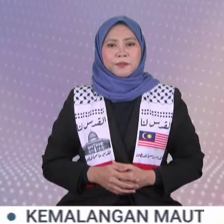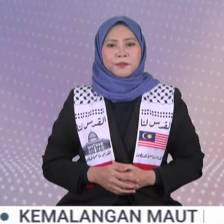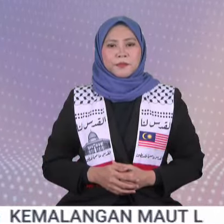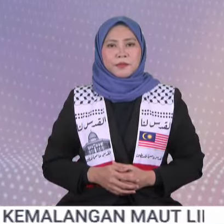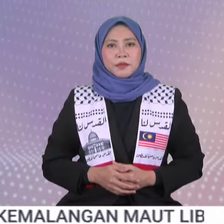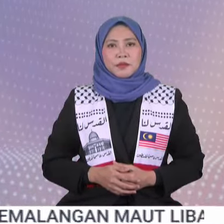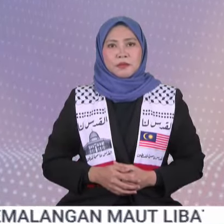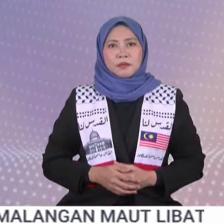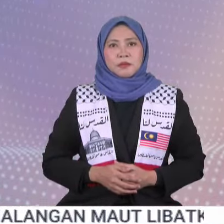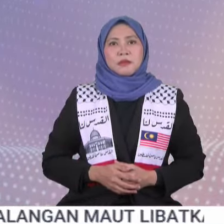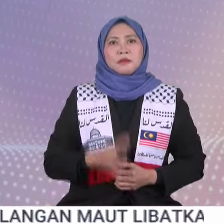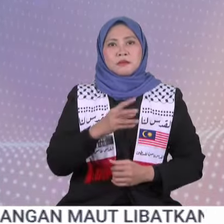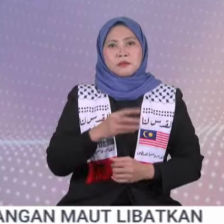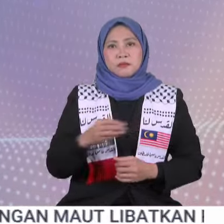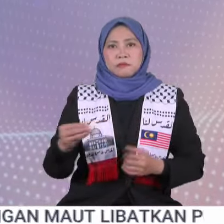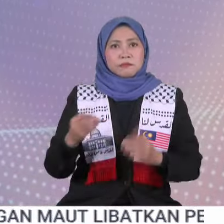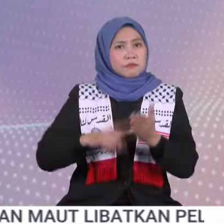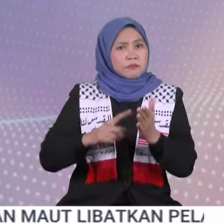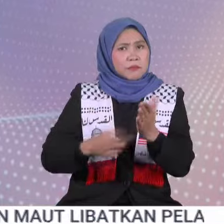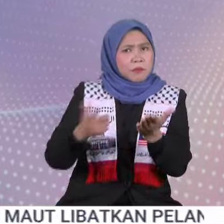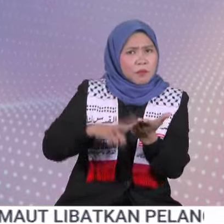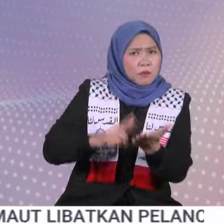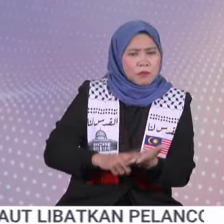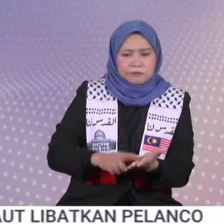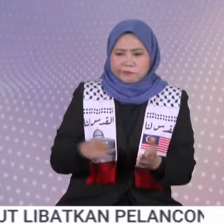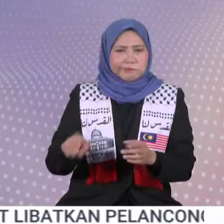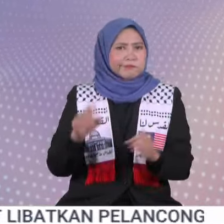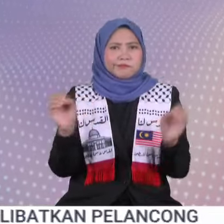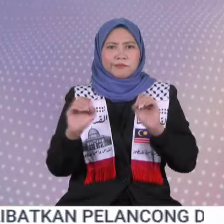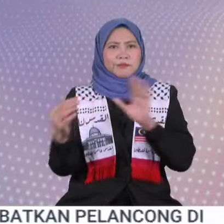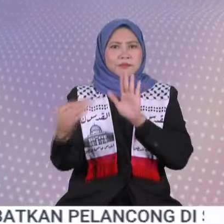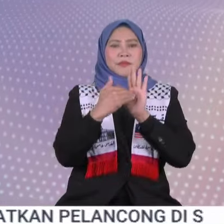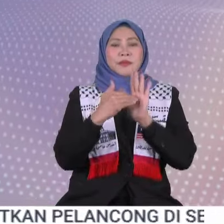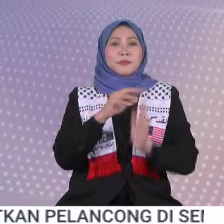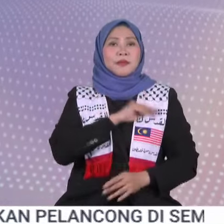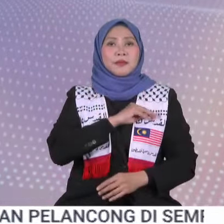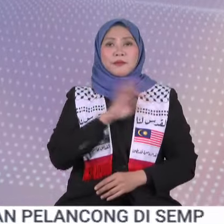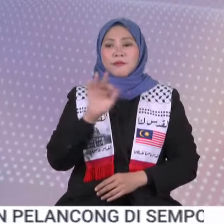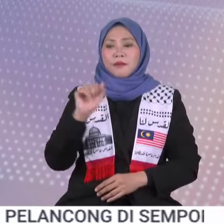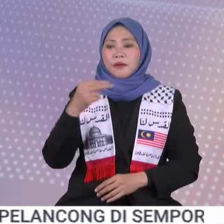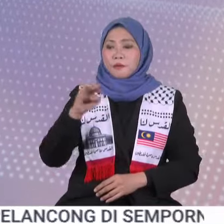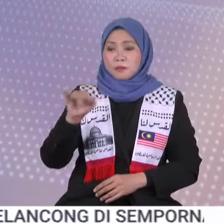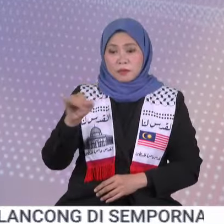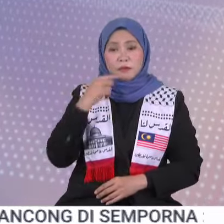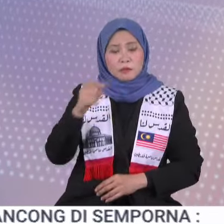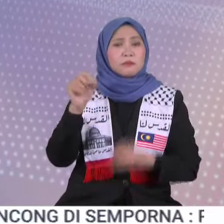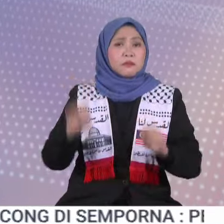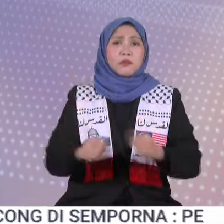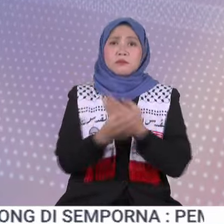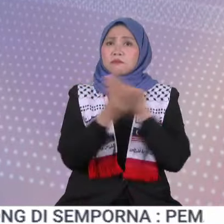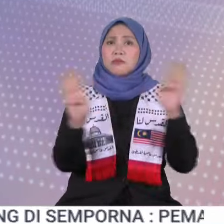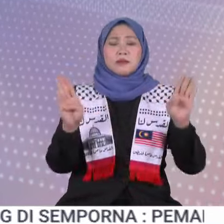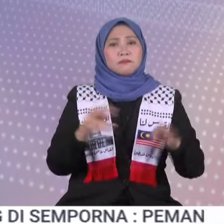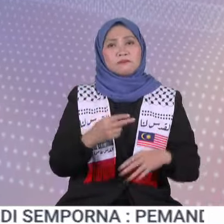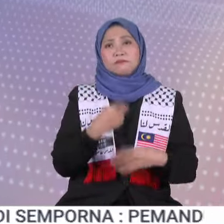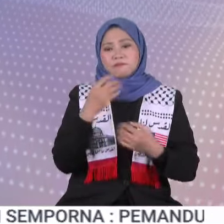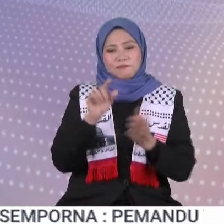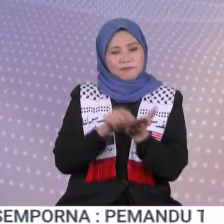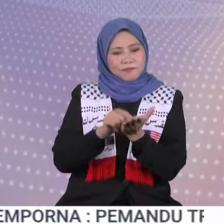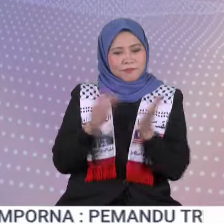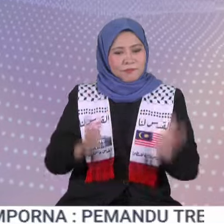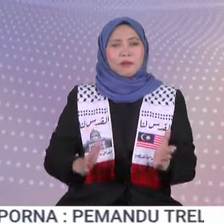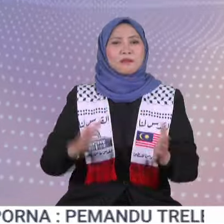bersuara wartawan dalam membuat sebarang pelaporan tidak akan disekat menteri komunikasi Fami Fadil beri jaminan kebebasan media akan sentiasa